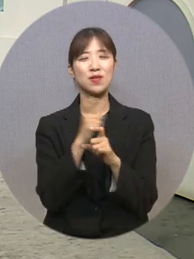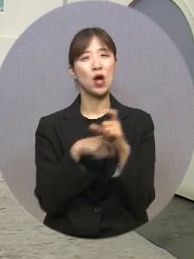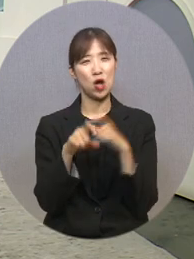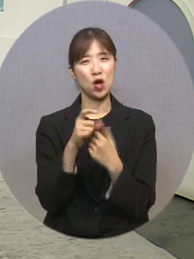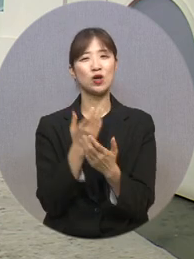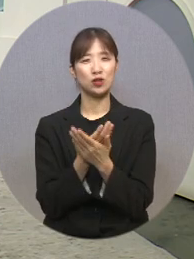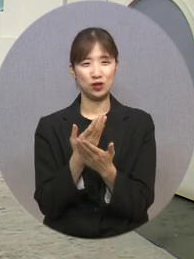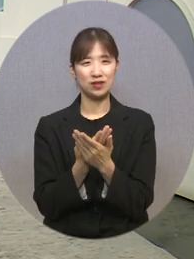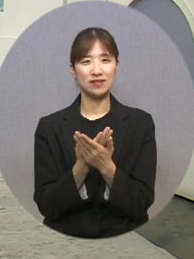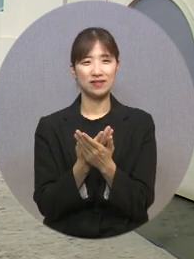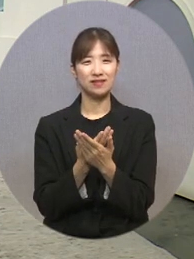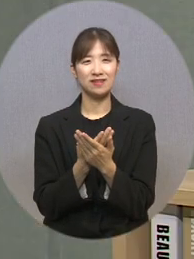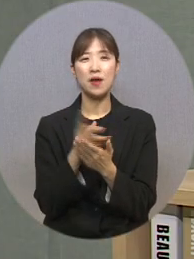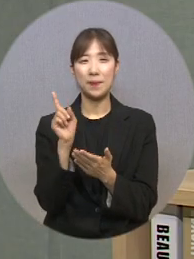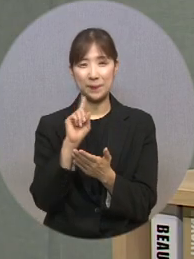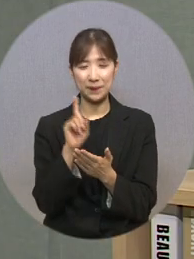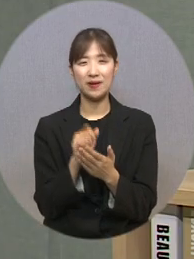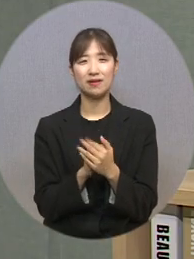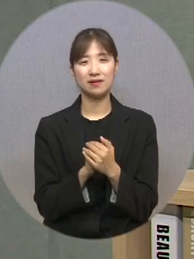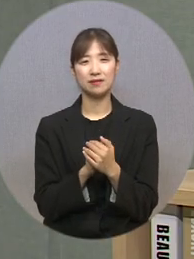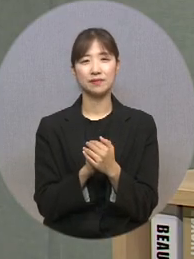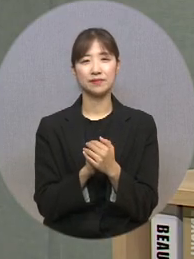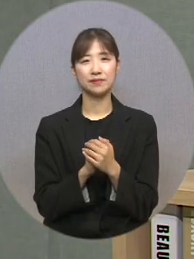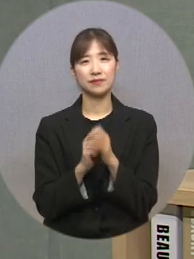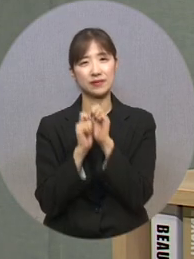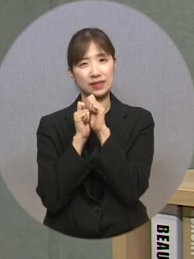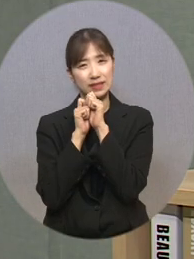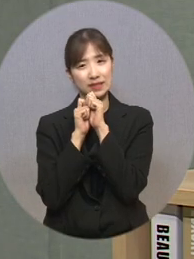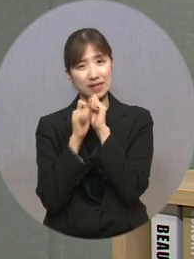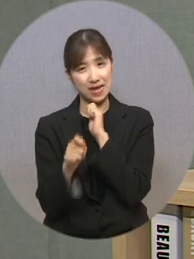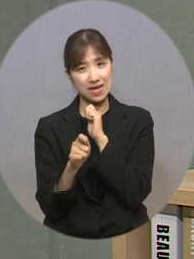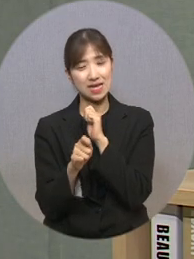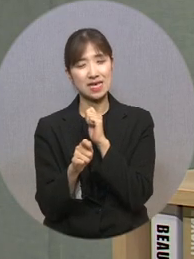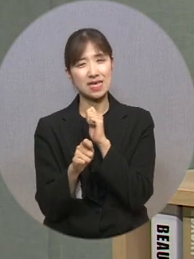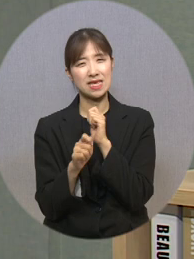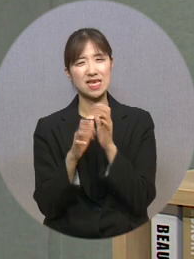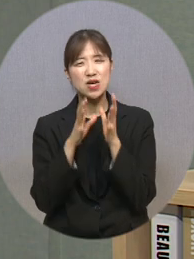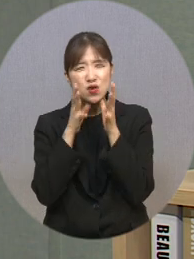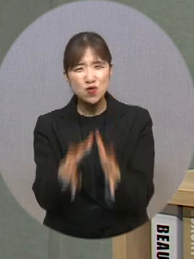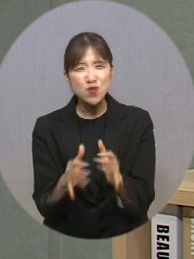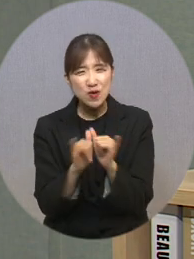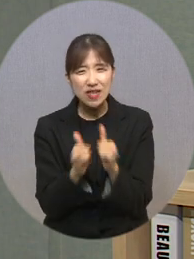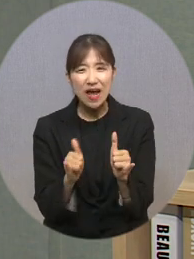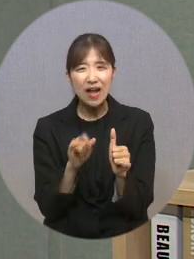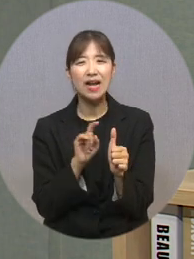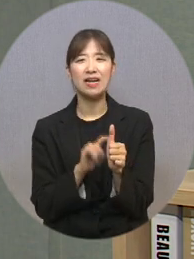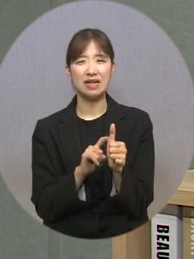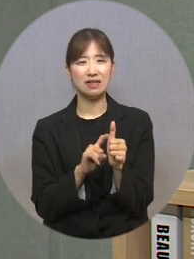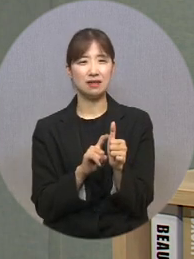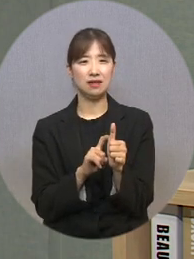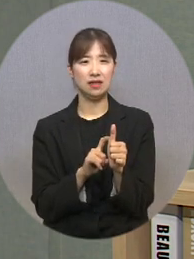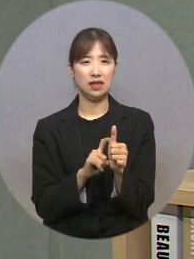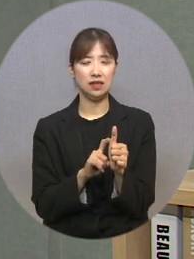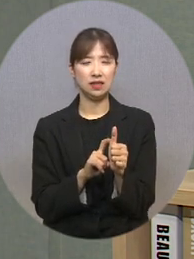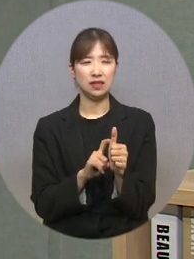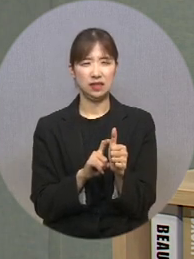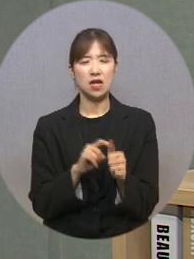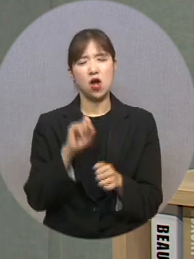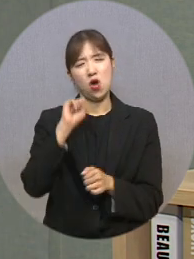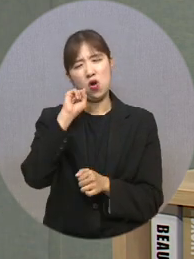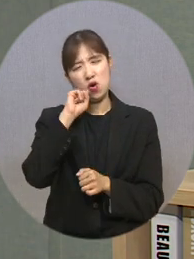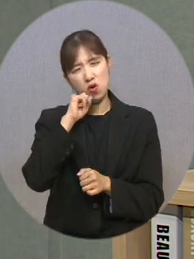주시죠. 뭔 얘기냐면 대개 이제 그 사기를 당하는 분들이 물론